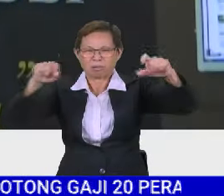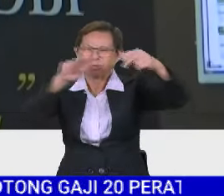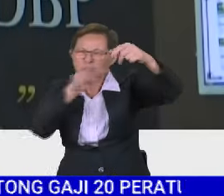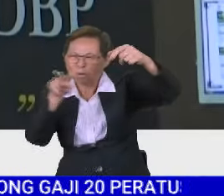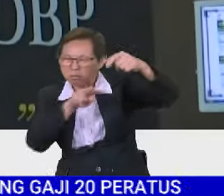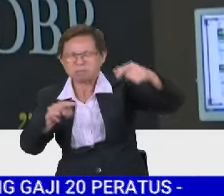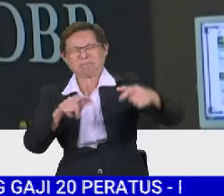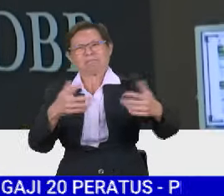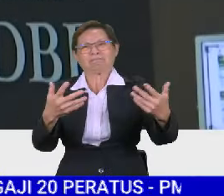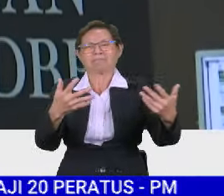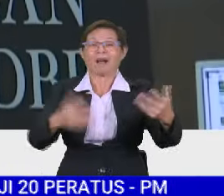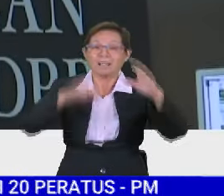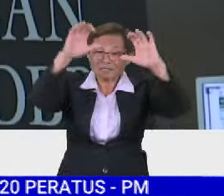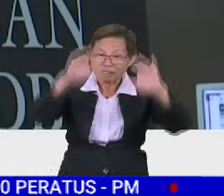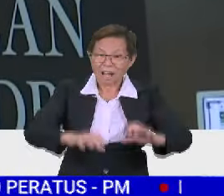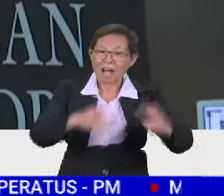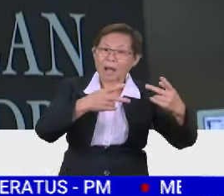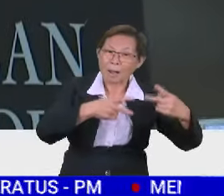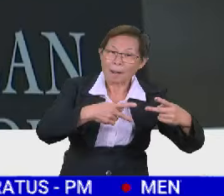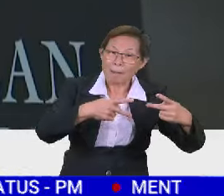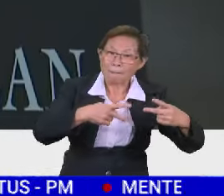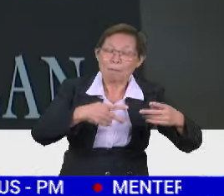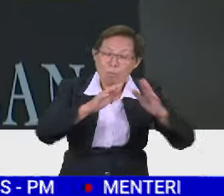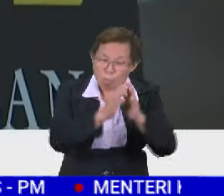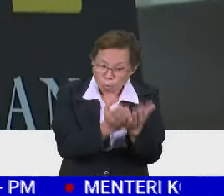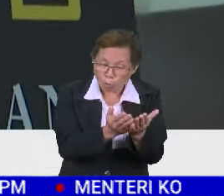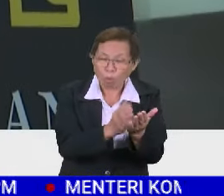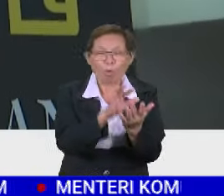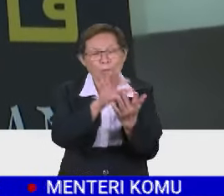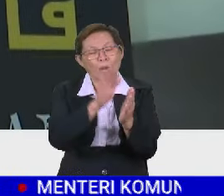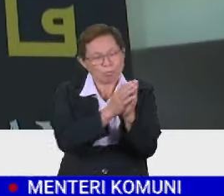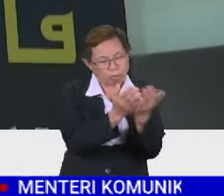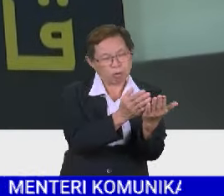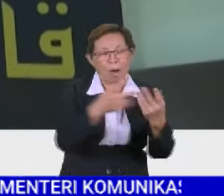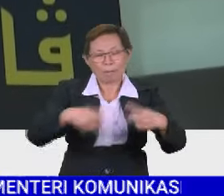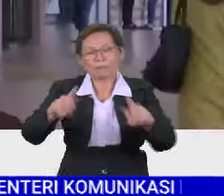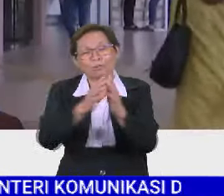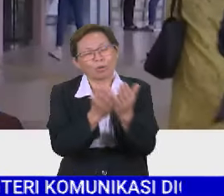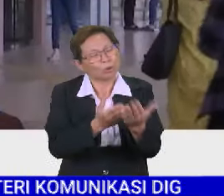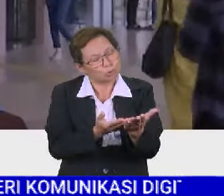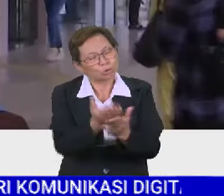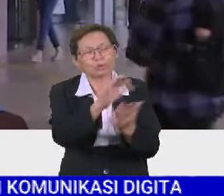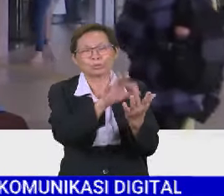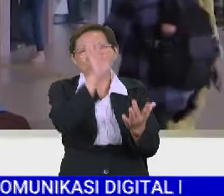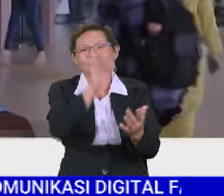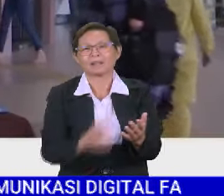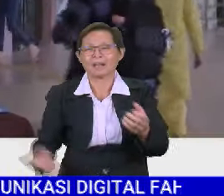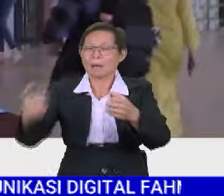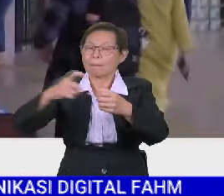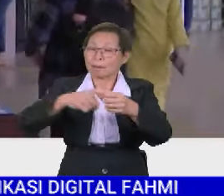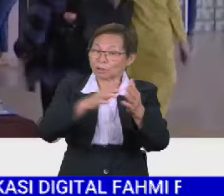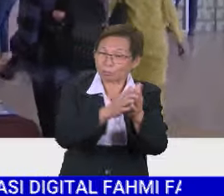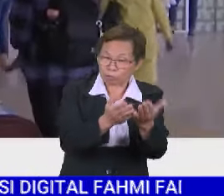justru medium seperti pasar buku inilah terus menjadi pilihan mereka pasar buku ini